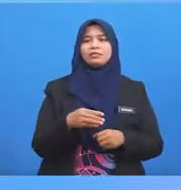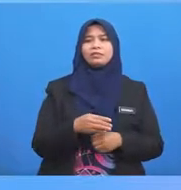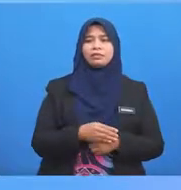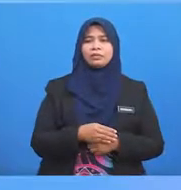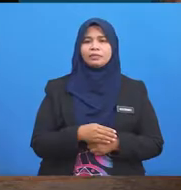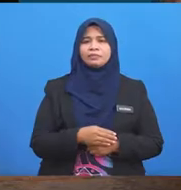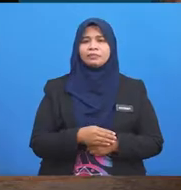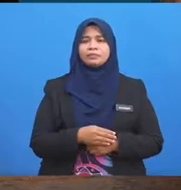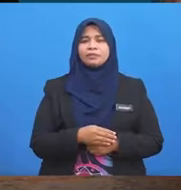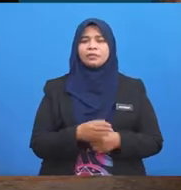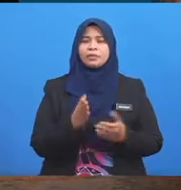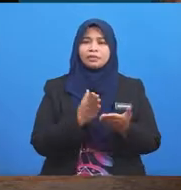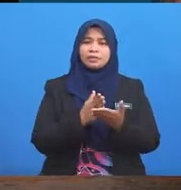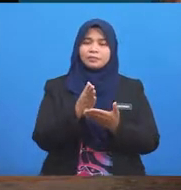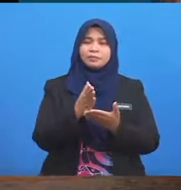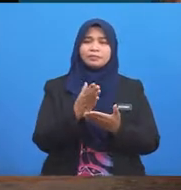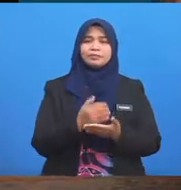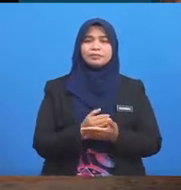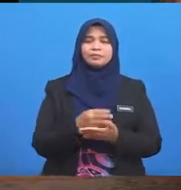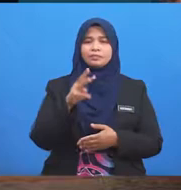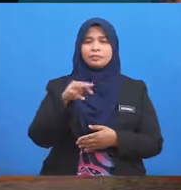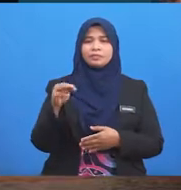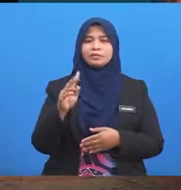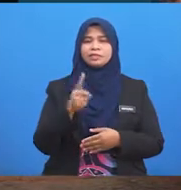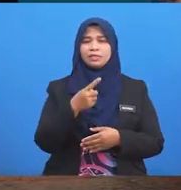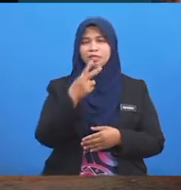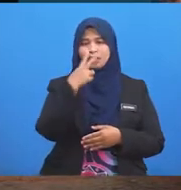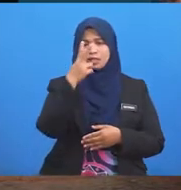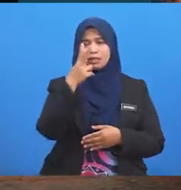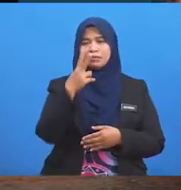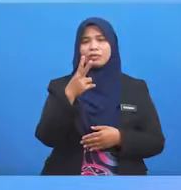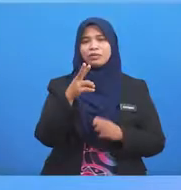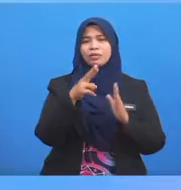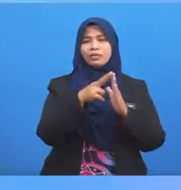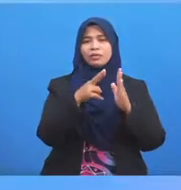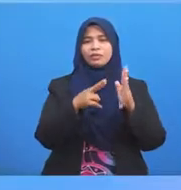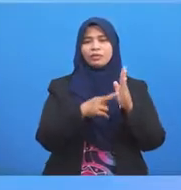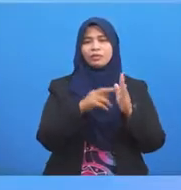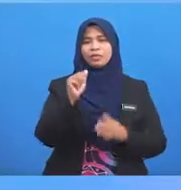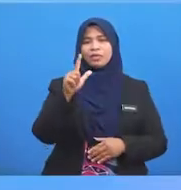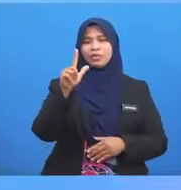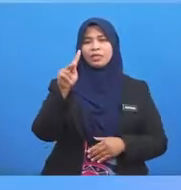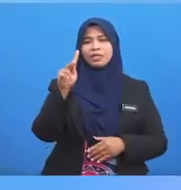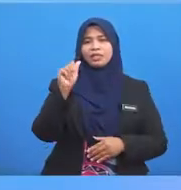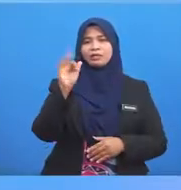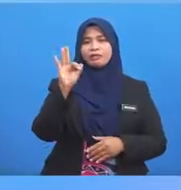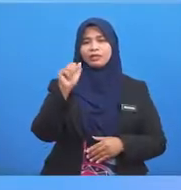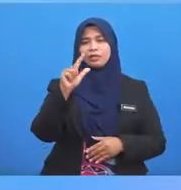mahkamah. Seterusnya, murid-murid, mari kita ketahui pula rukun Al-Kafalah.